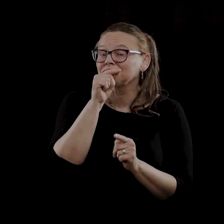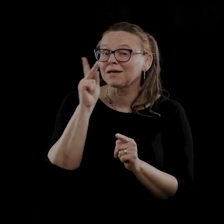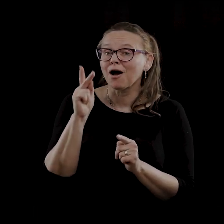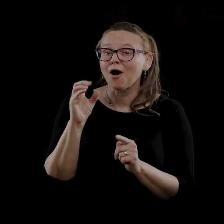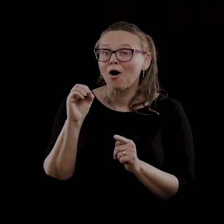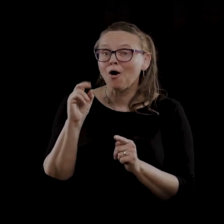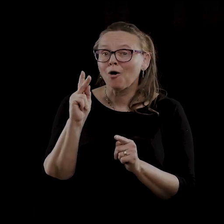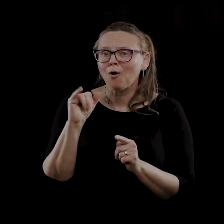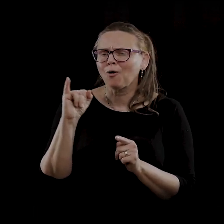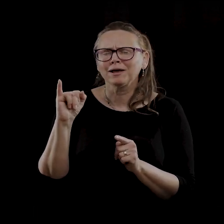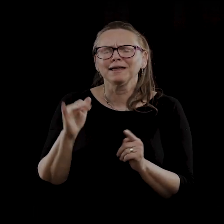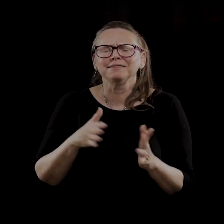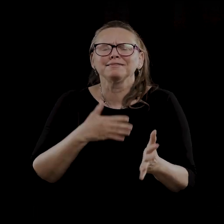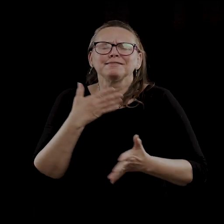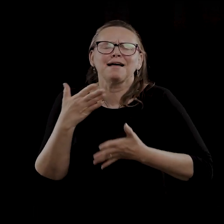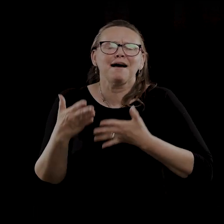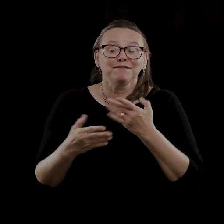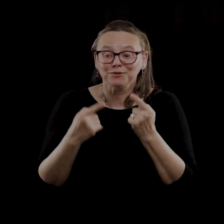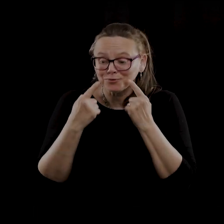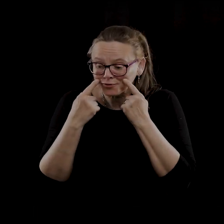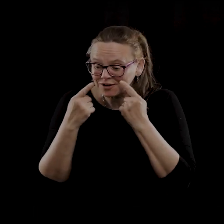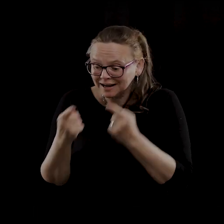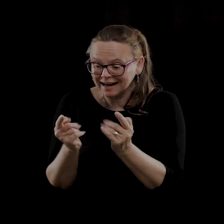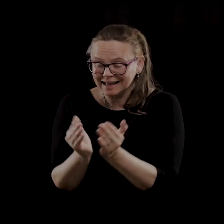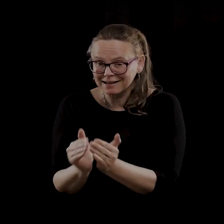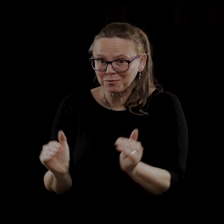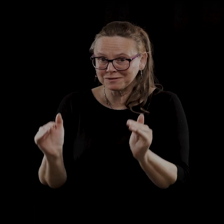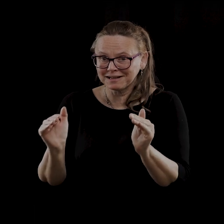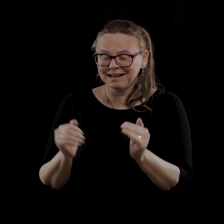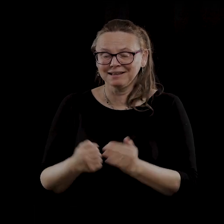Koki je navdušeno letal nad skledo.